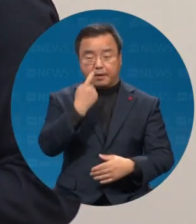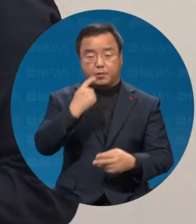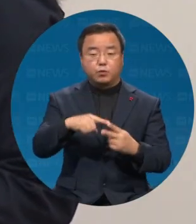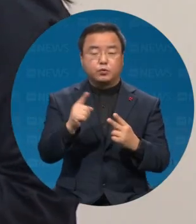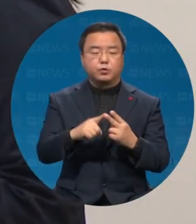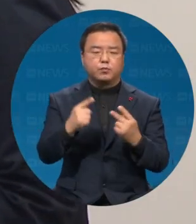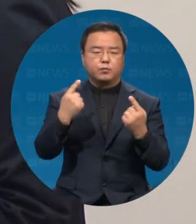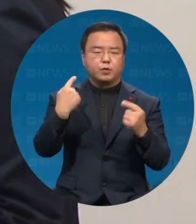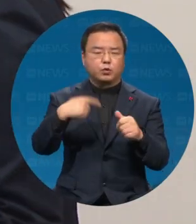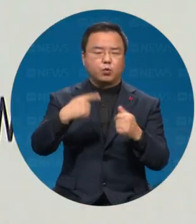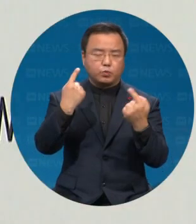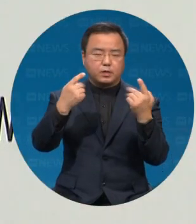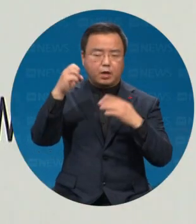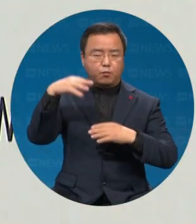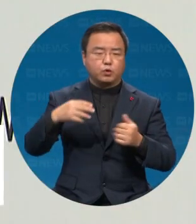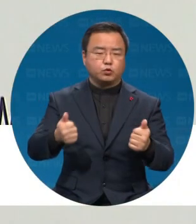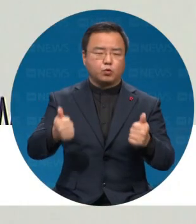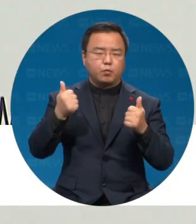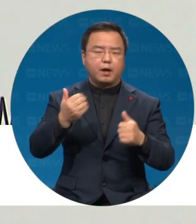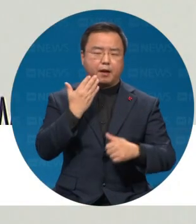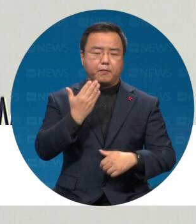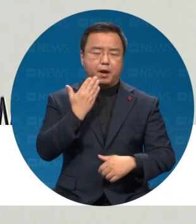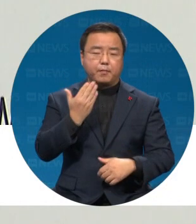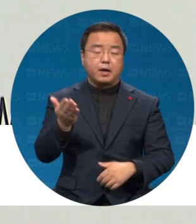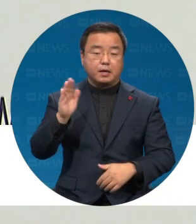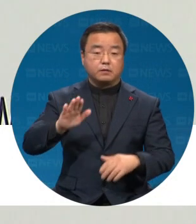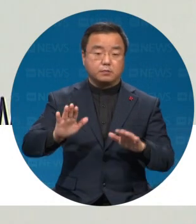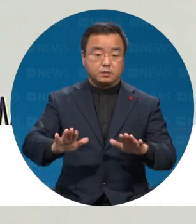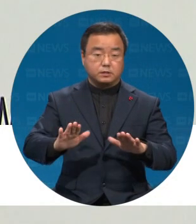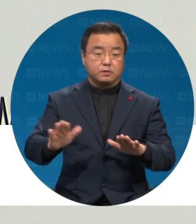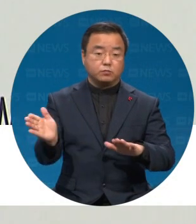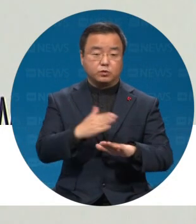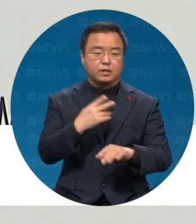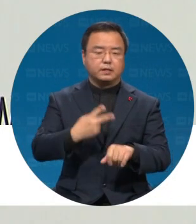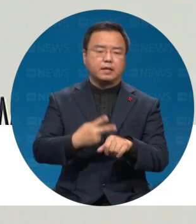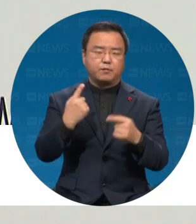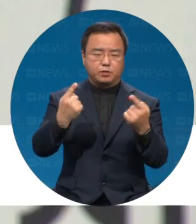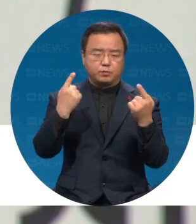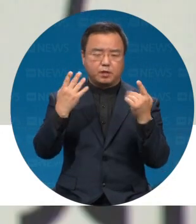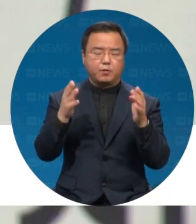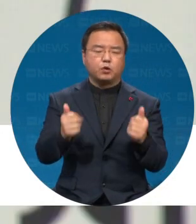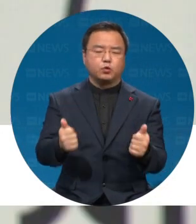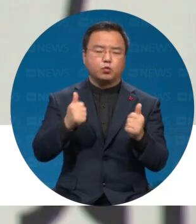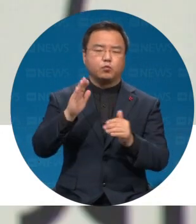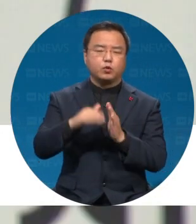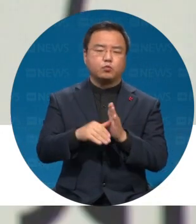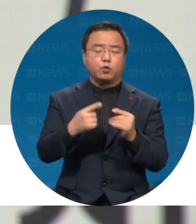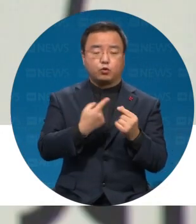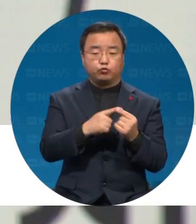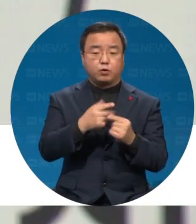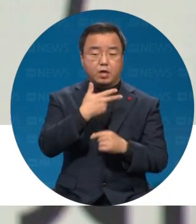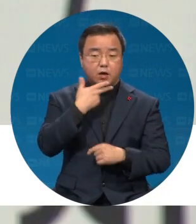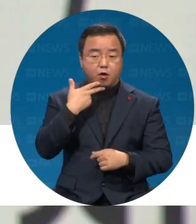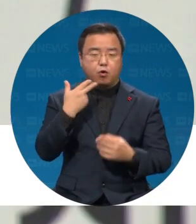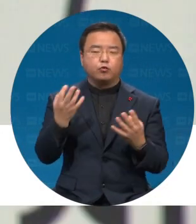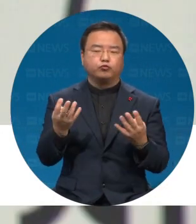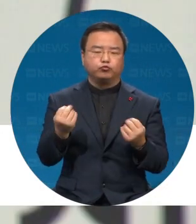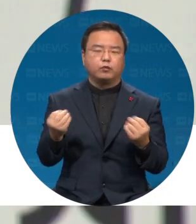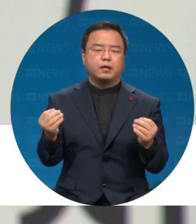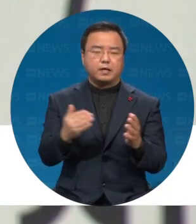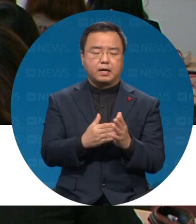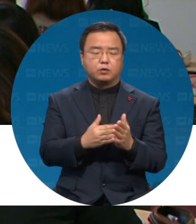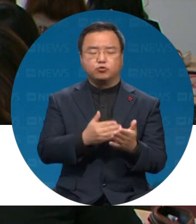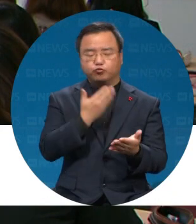가능했습니다 하지만 이젠 사범대를 나와야만 국어와 영어 수학 등 공통 과목을 가르칠 수 있게